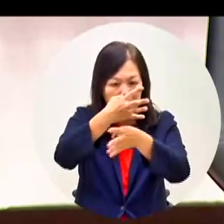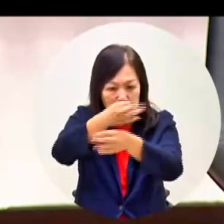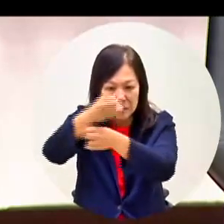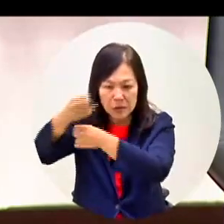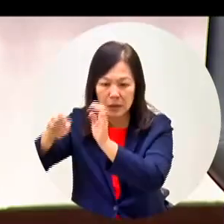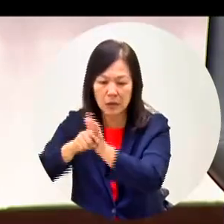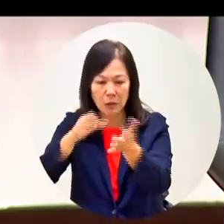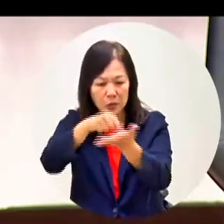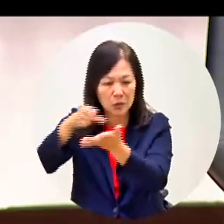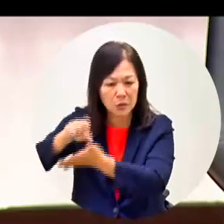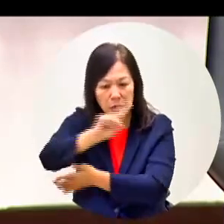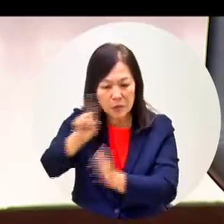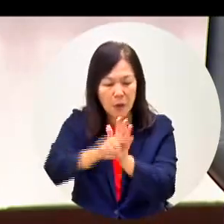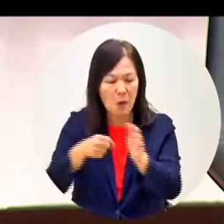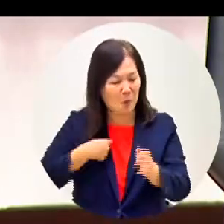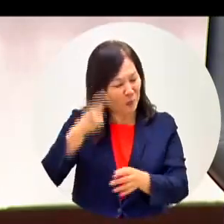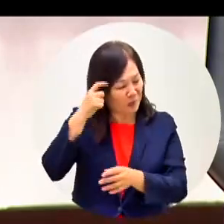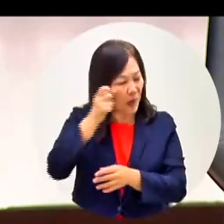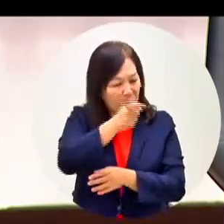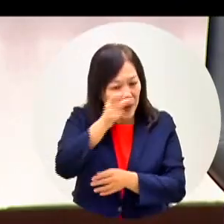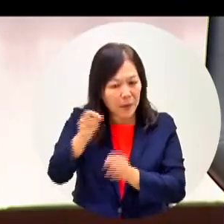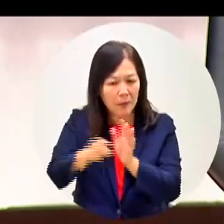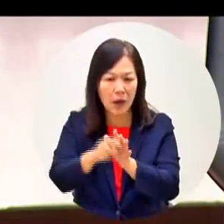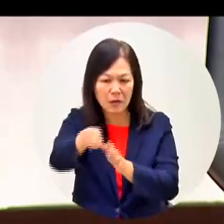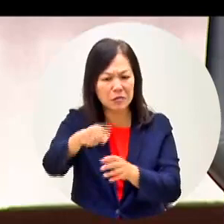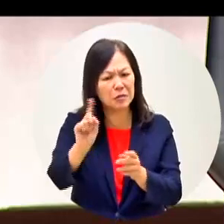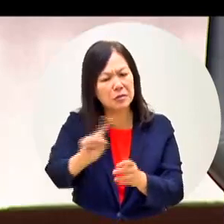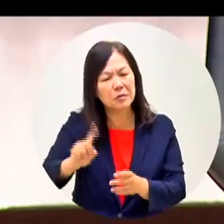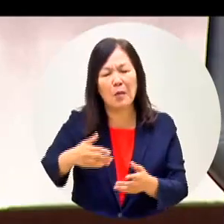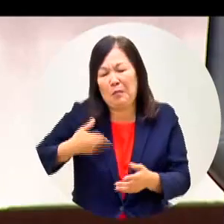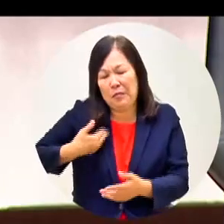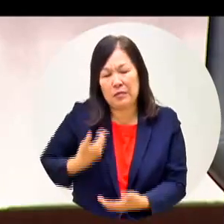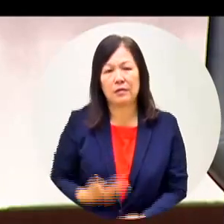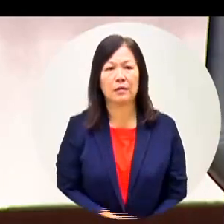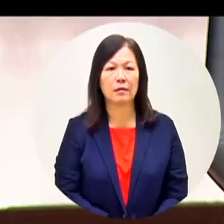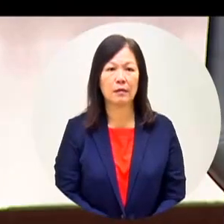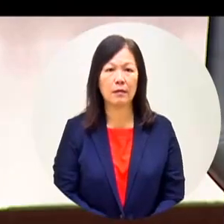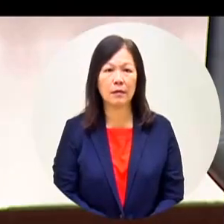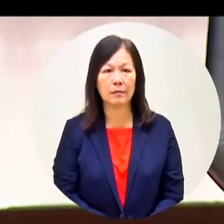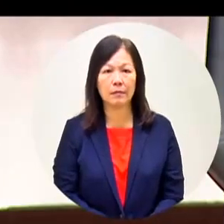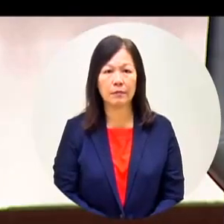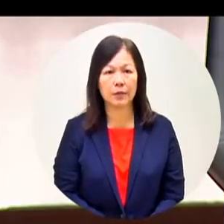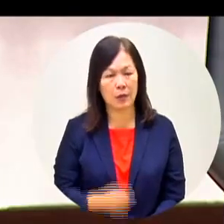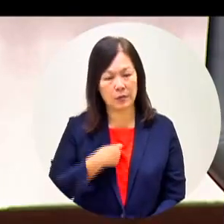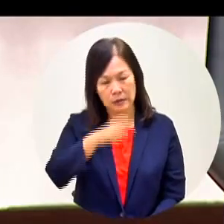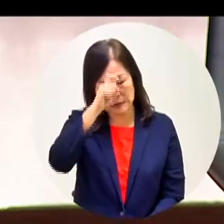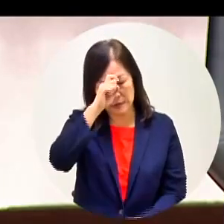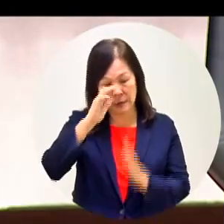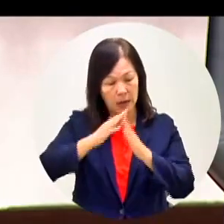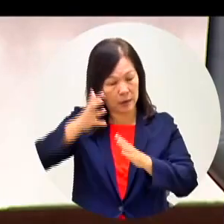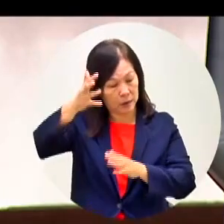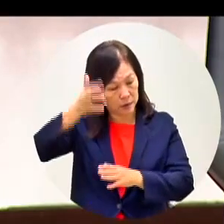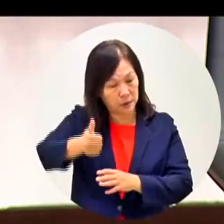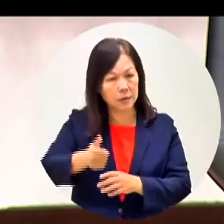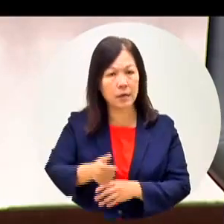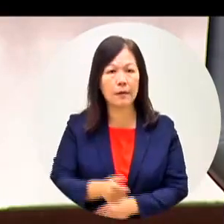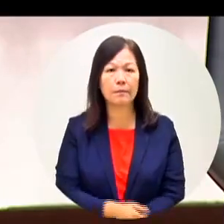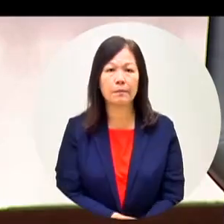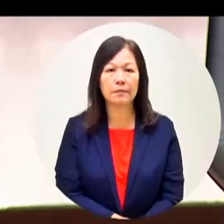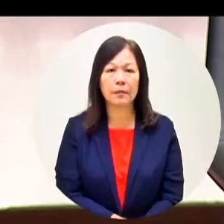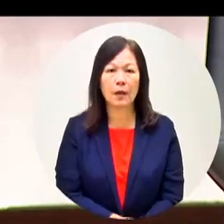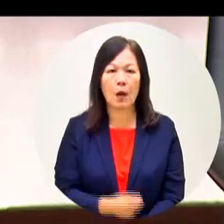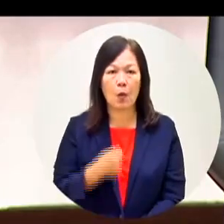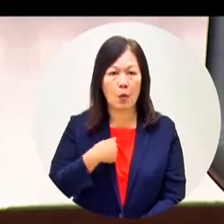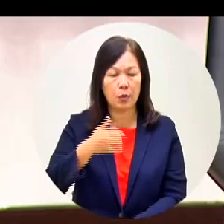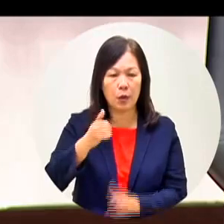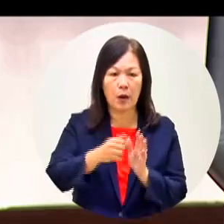知道你们有哪一些东西。所以我也希望市长，本席这边有接到的有马来西亚还有我们那